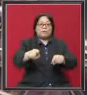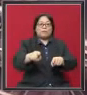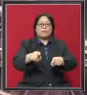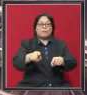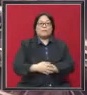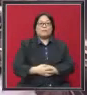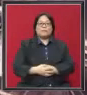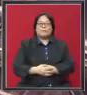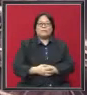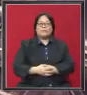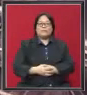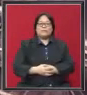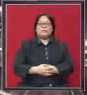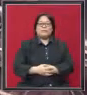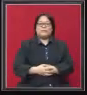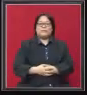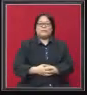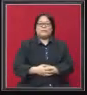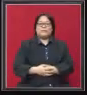jawab.